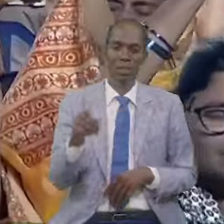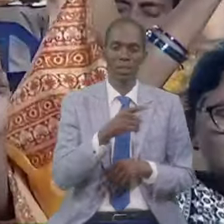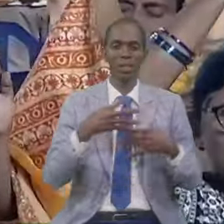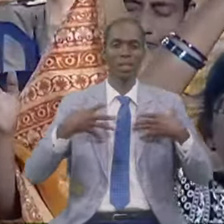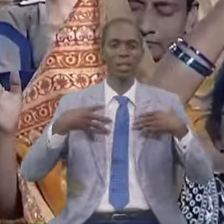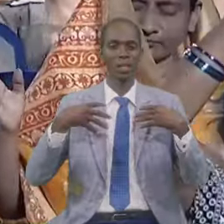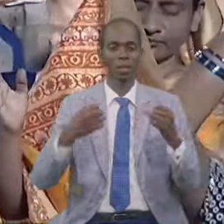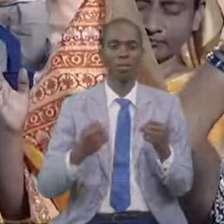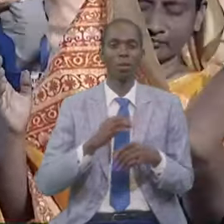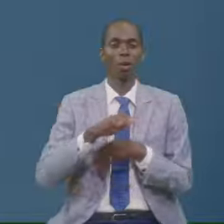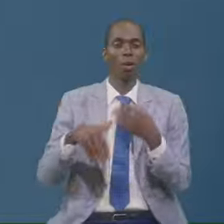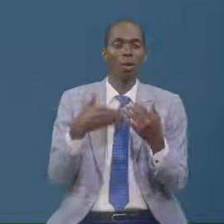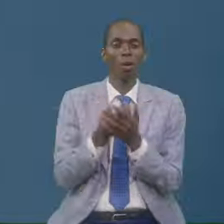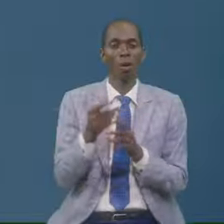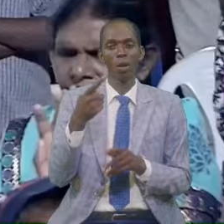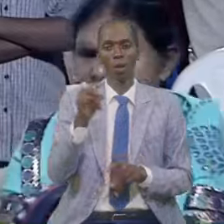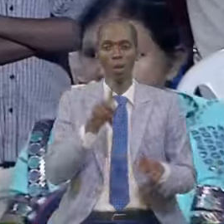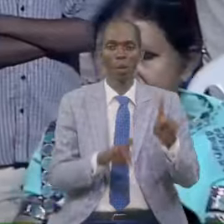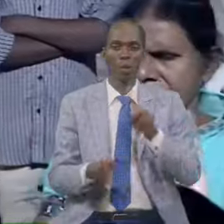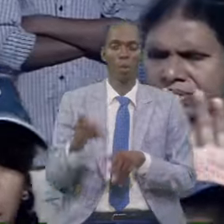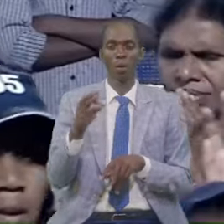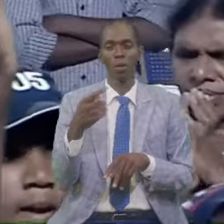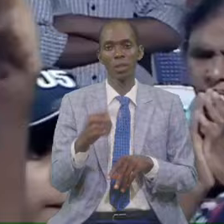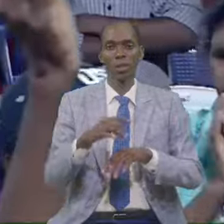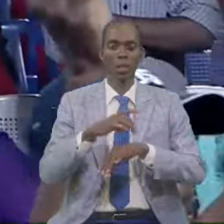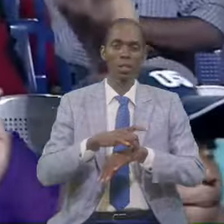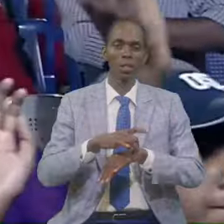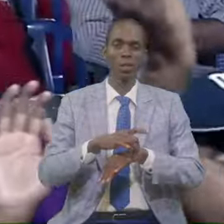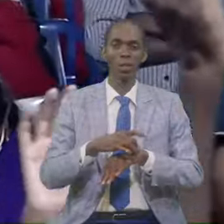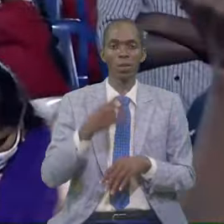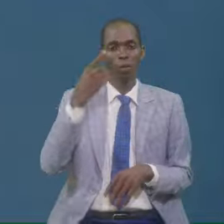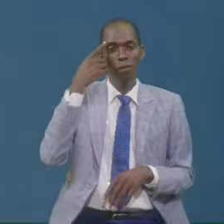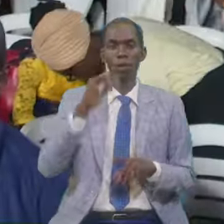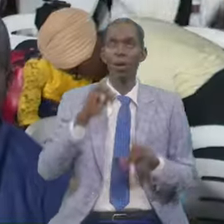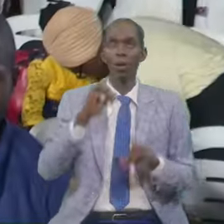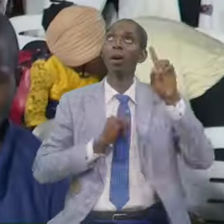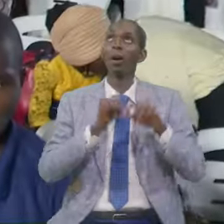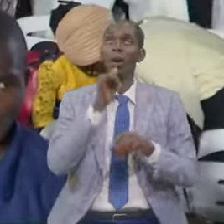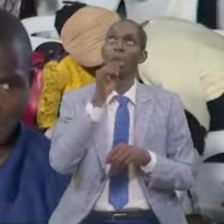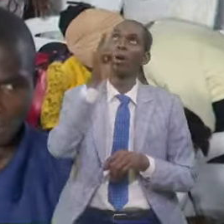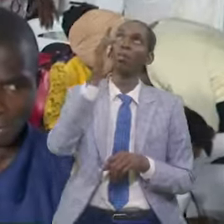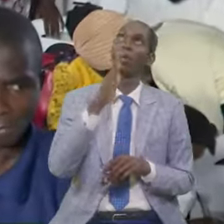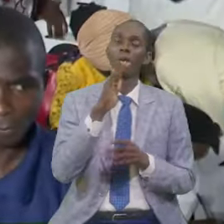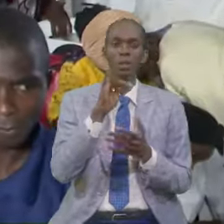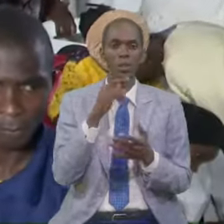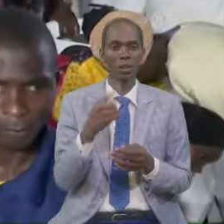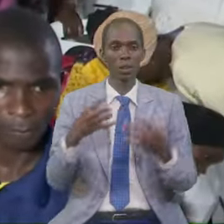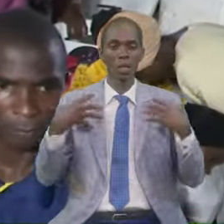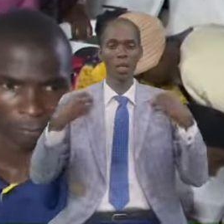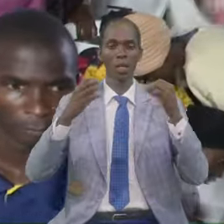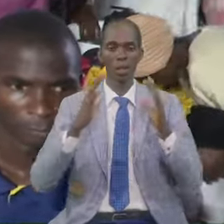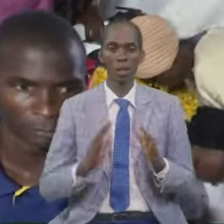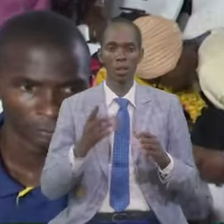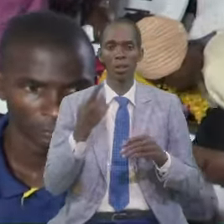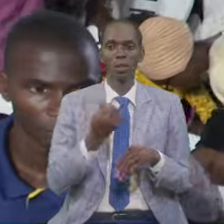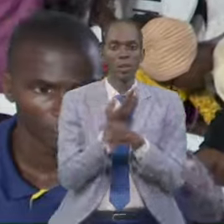స్వస్థత పొందండి. భూదిగంత నివాసులారా, I am God, the healer, the deliverer, and there